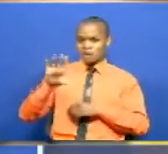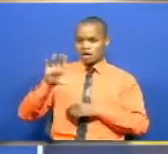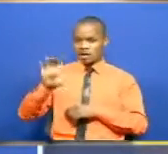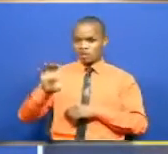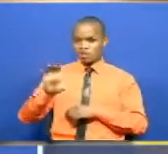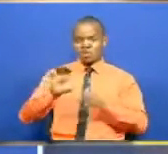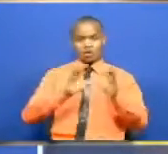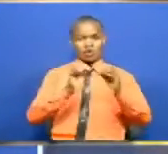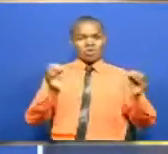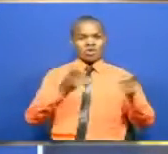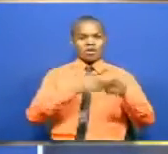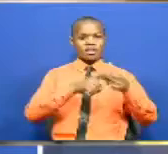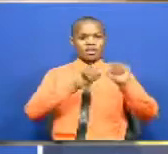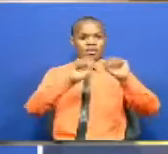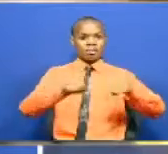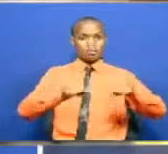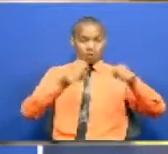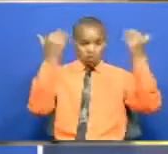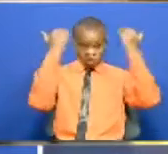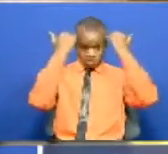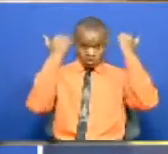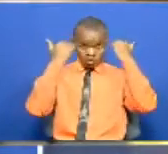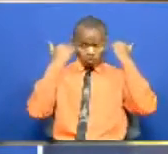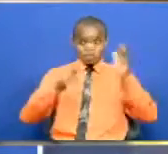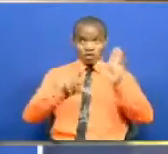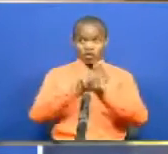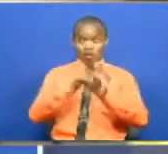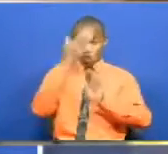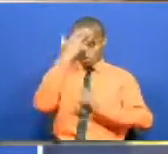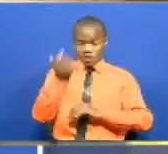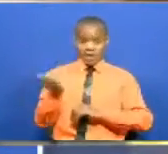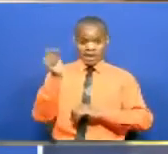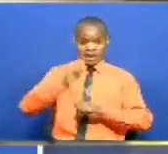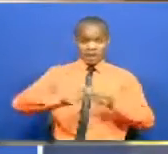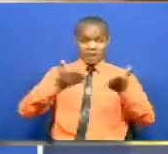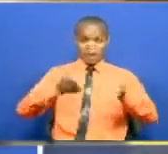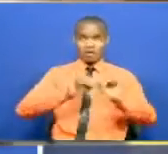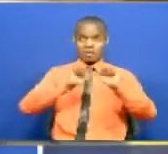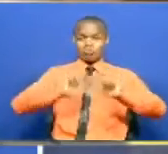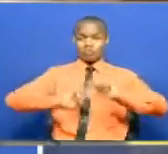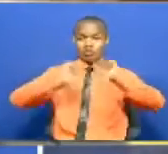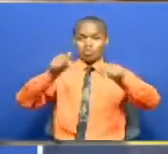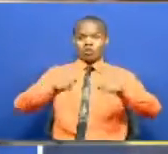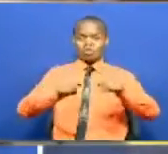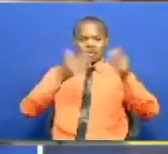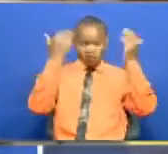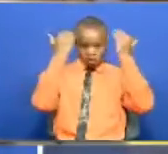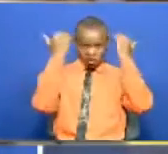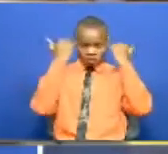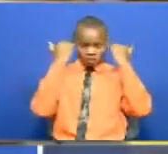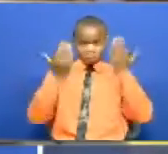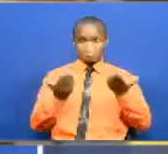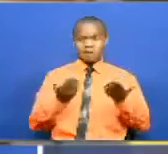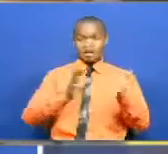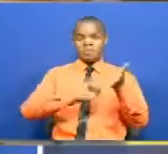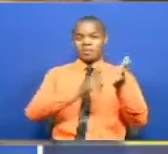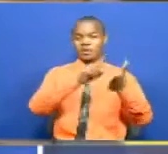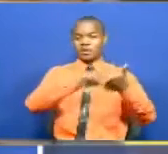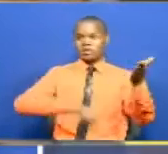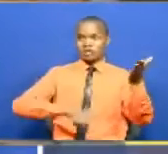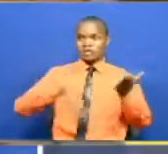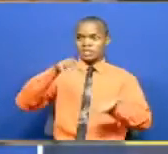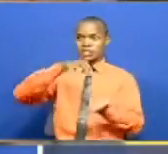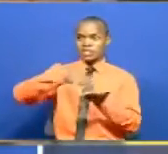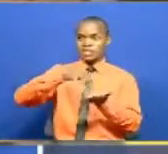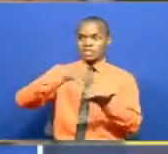Senator Malala in a court of law today, because I came here to go and take plea. And the fact that there is no plea to be taken here means the charge